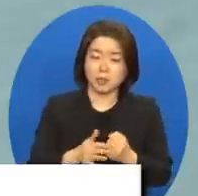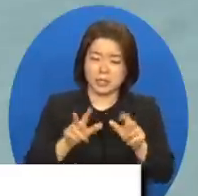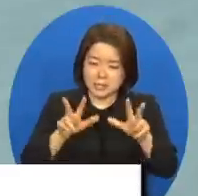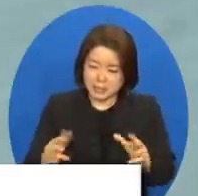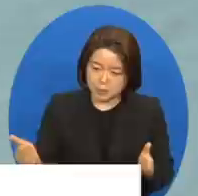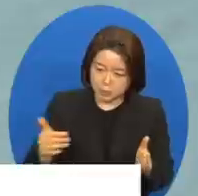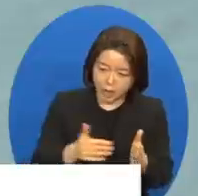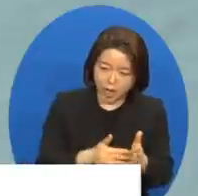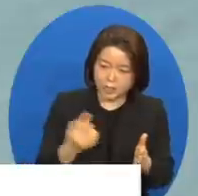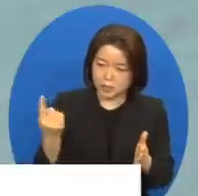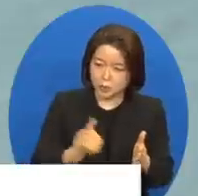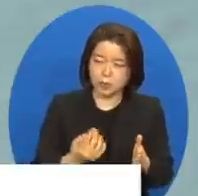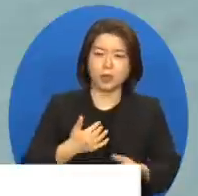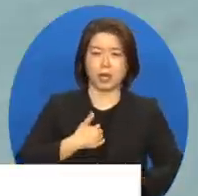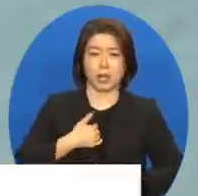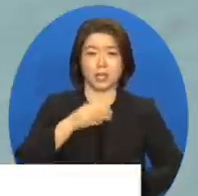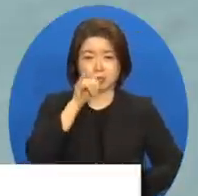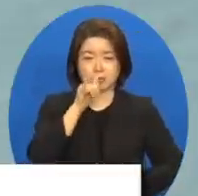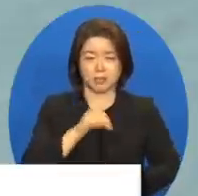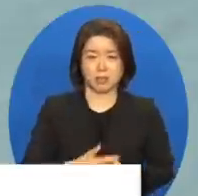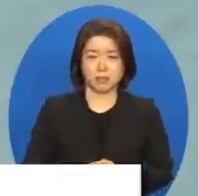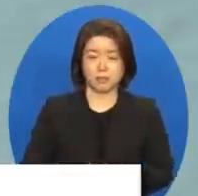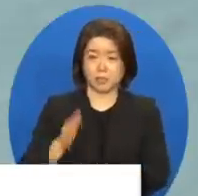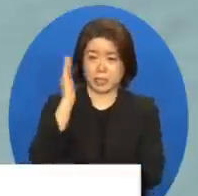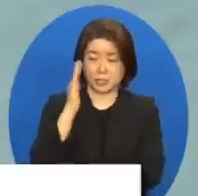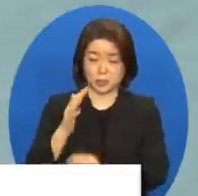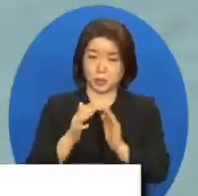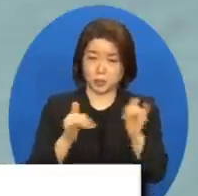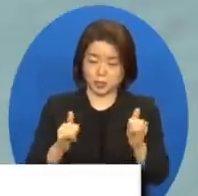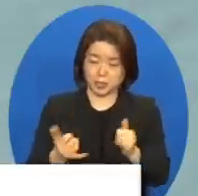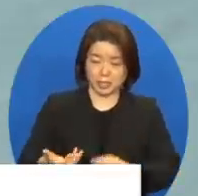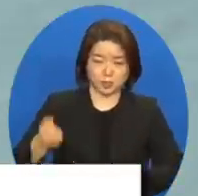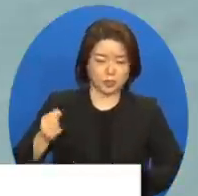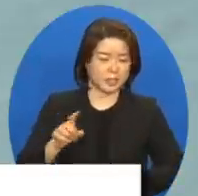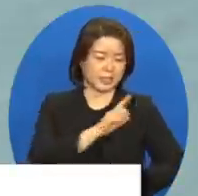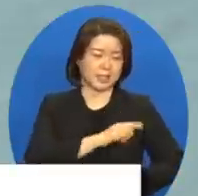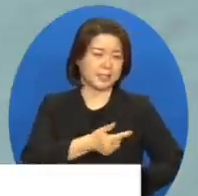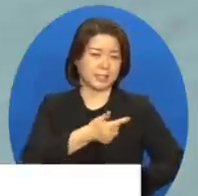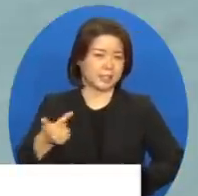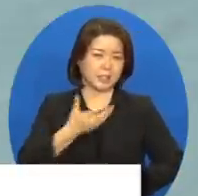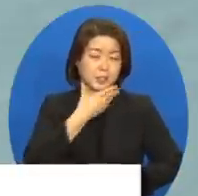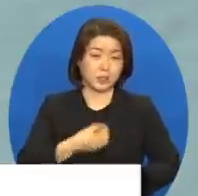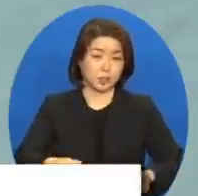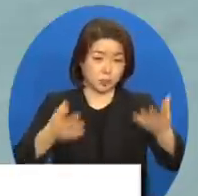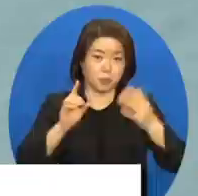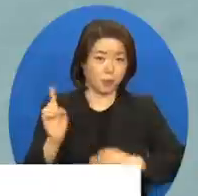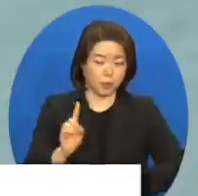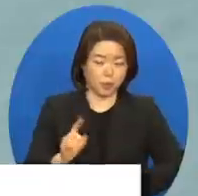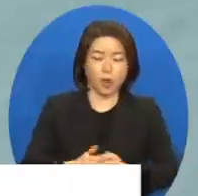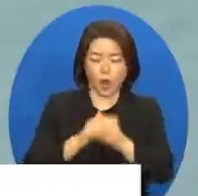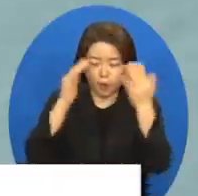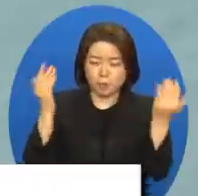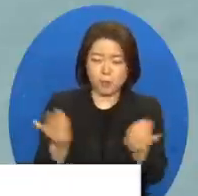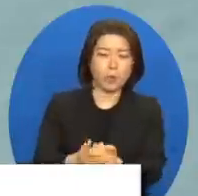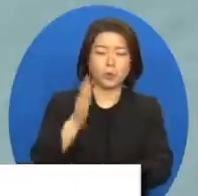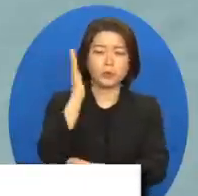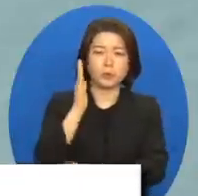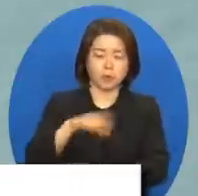온 거예요. 설교자가 누리는 가장 큰 축복은요, 모든 설교를 가장 먼저